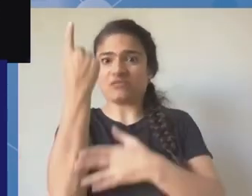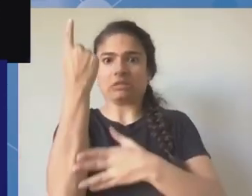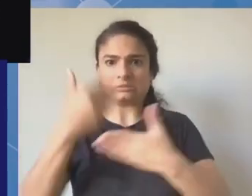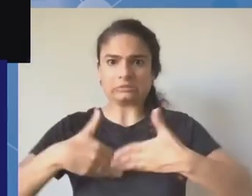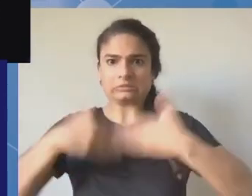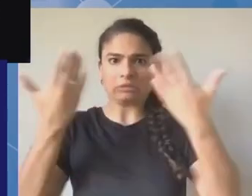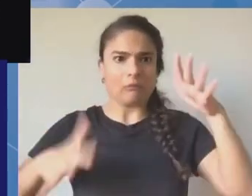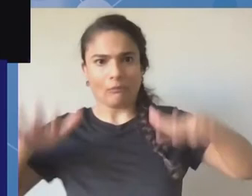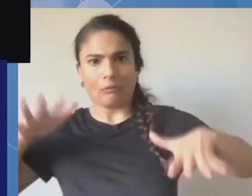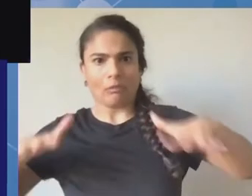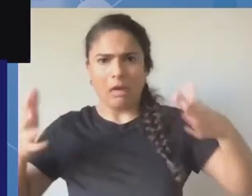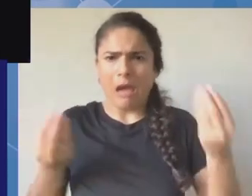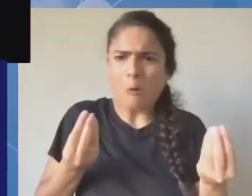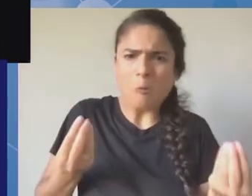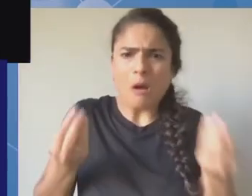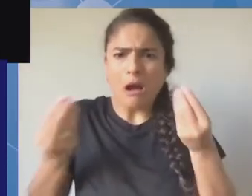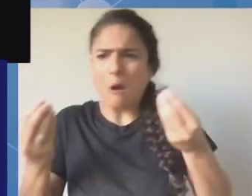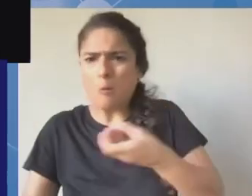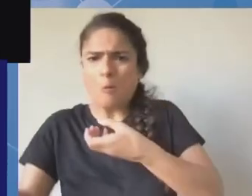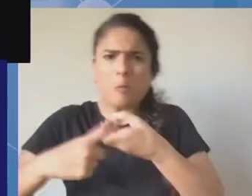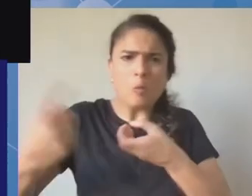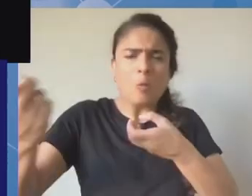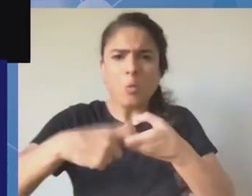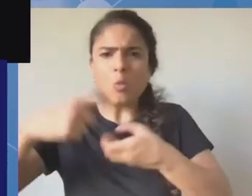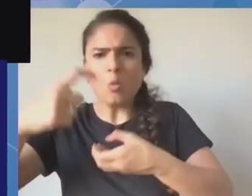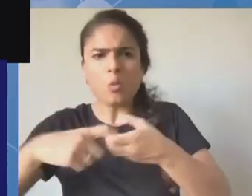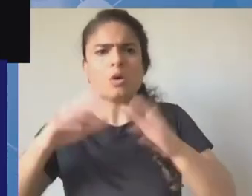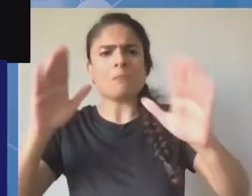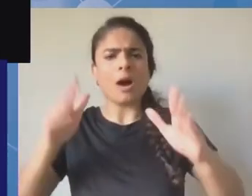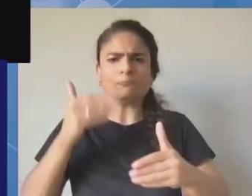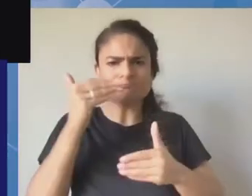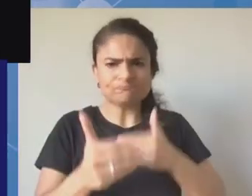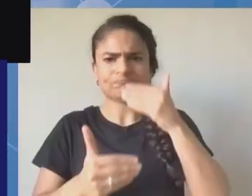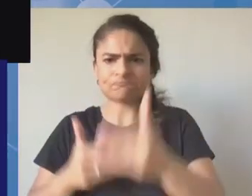我也是想表达我是感谢，